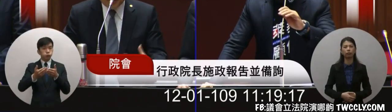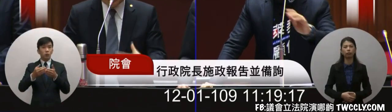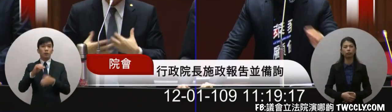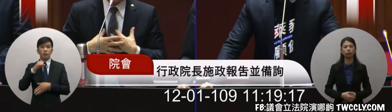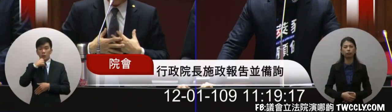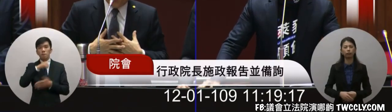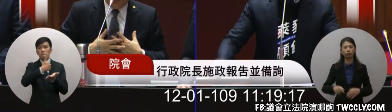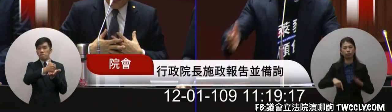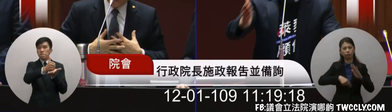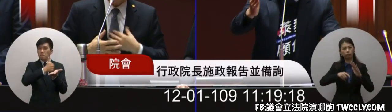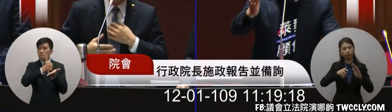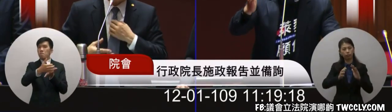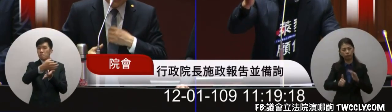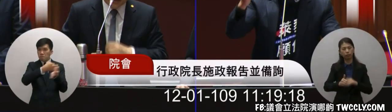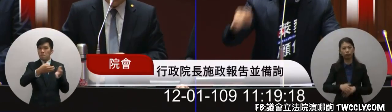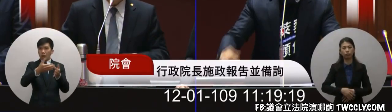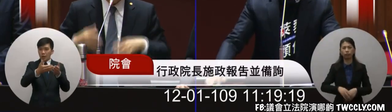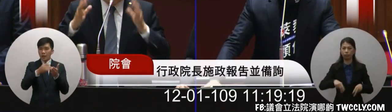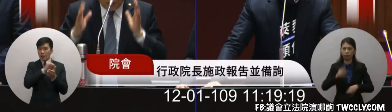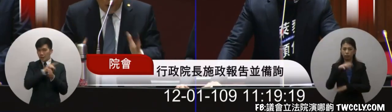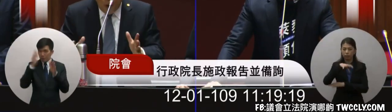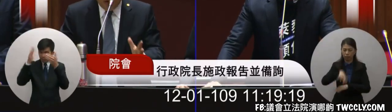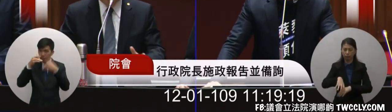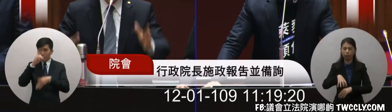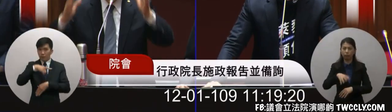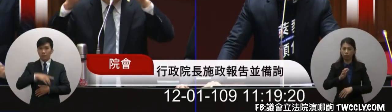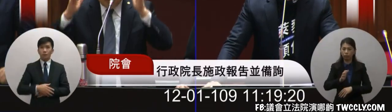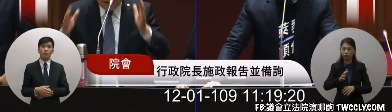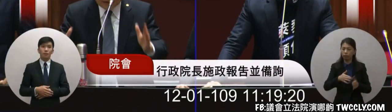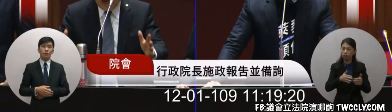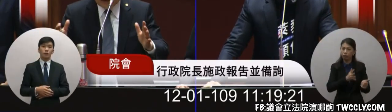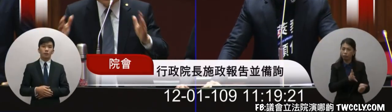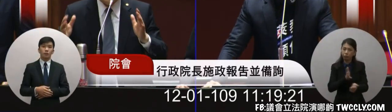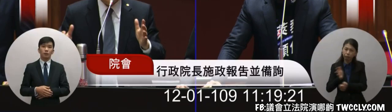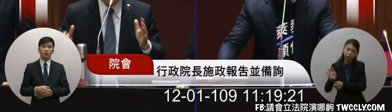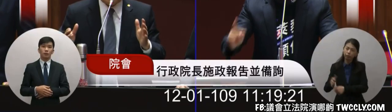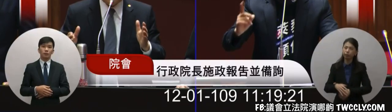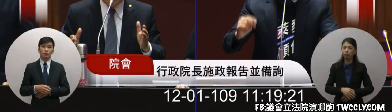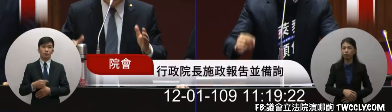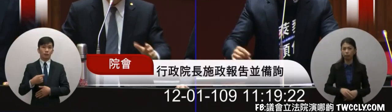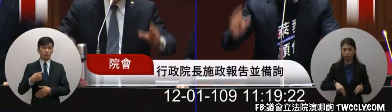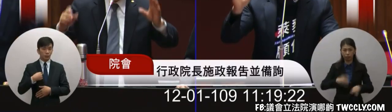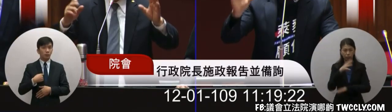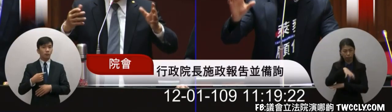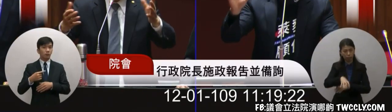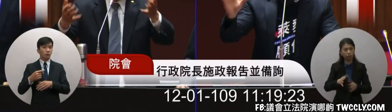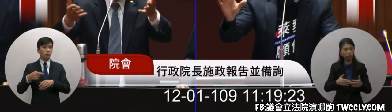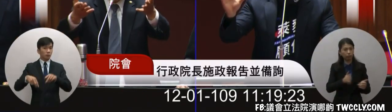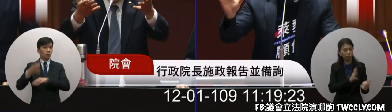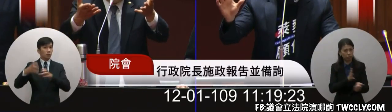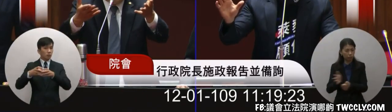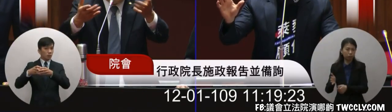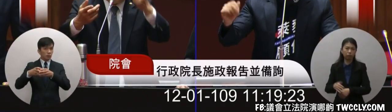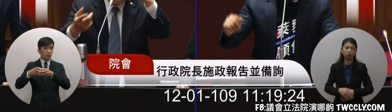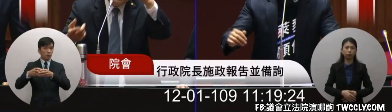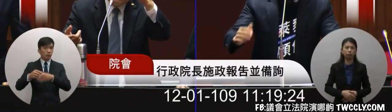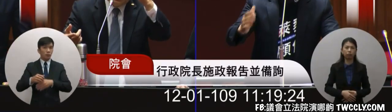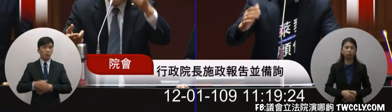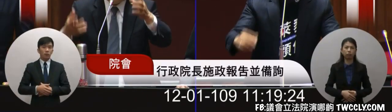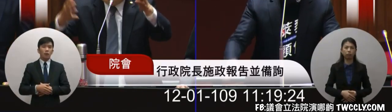们又不能锁国。 那我们行政院要不要也做个民调？ 我们 行政院要不要也做个民调？如果开放猪